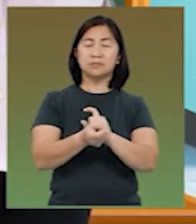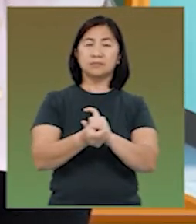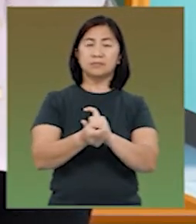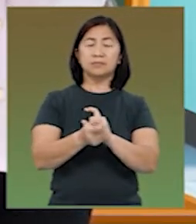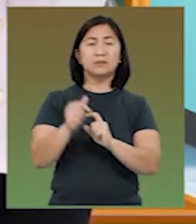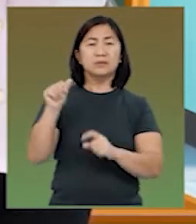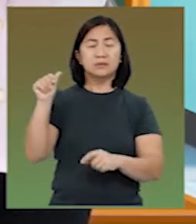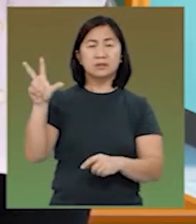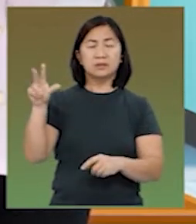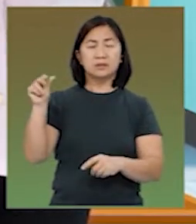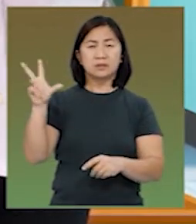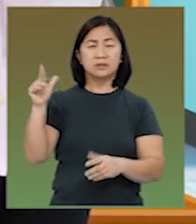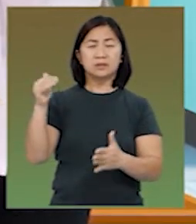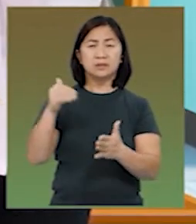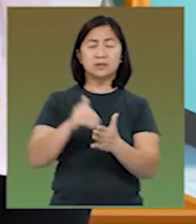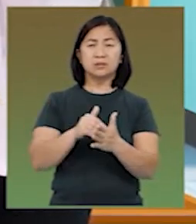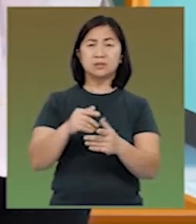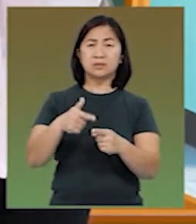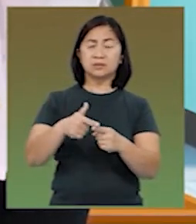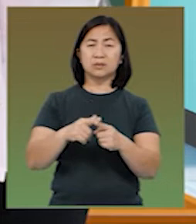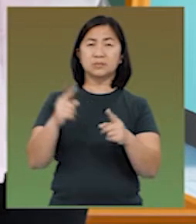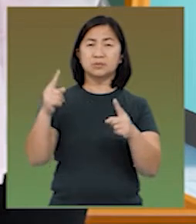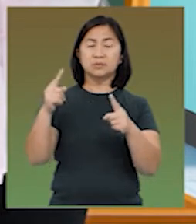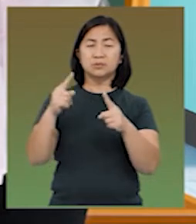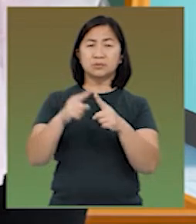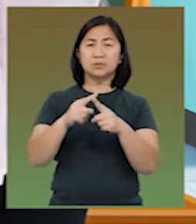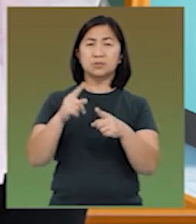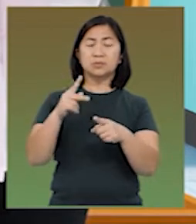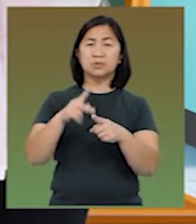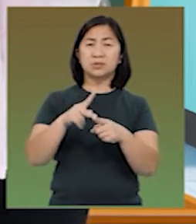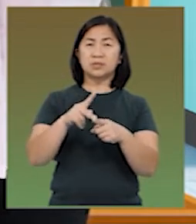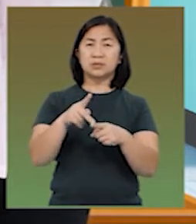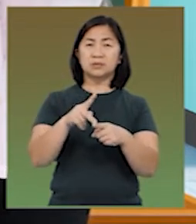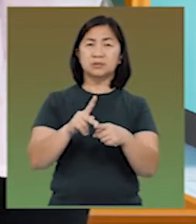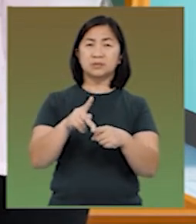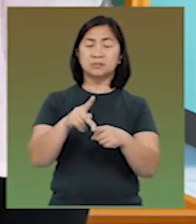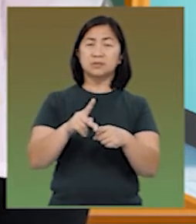I-convert naman ang 13,000 grams to kilograms.